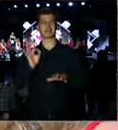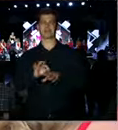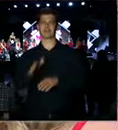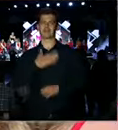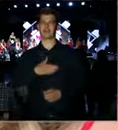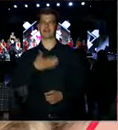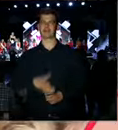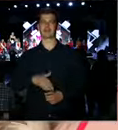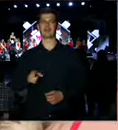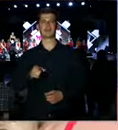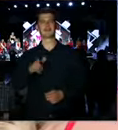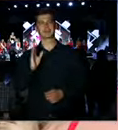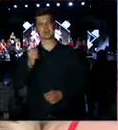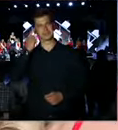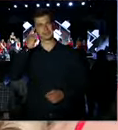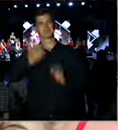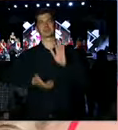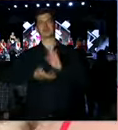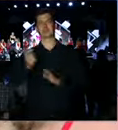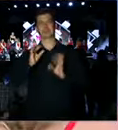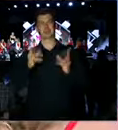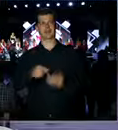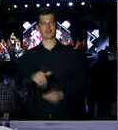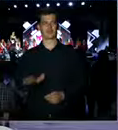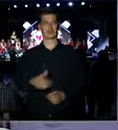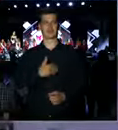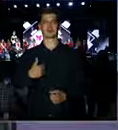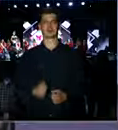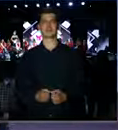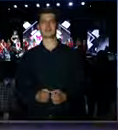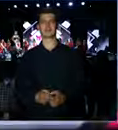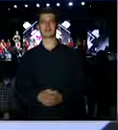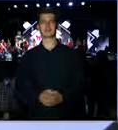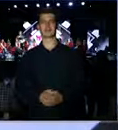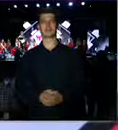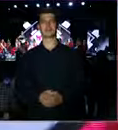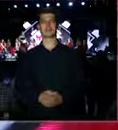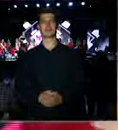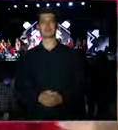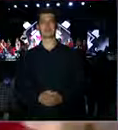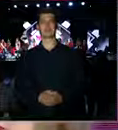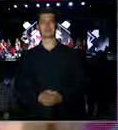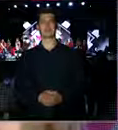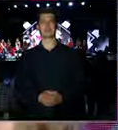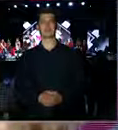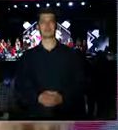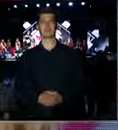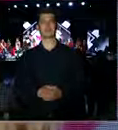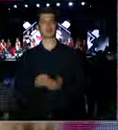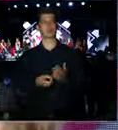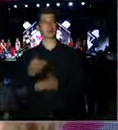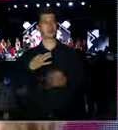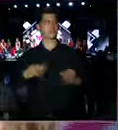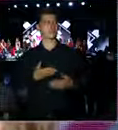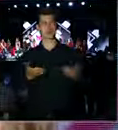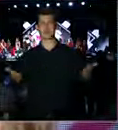że miło będą wspominać pobyt w Polsce dziewczyny. Drodzy Państwo,